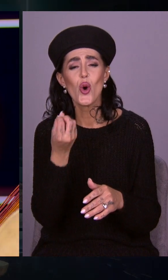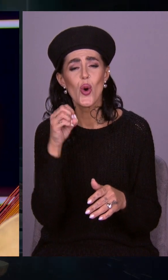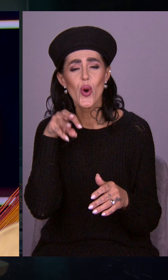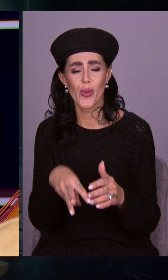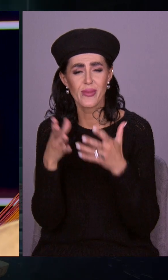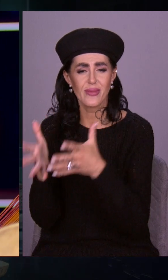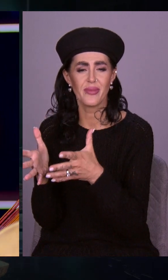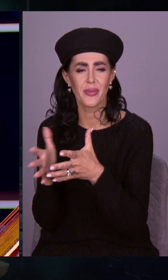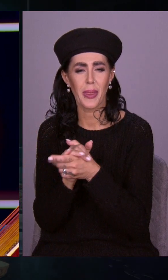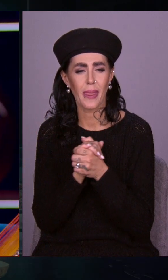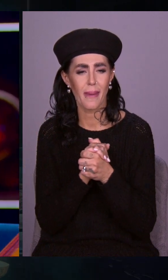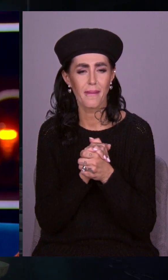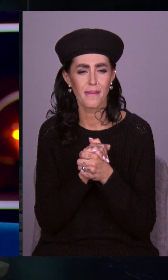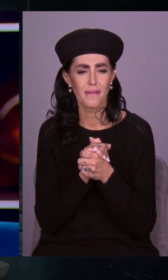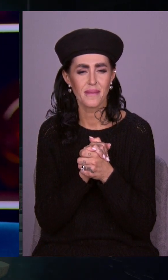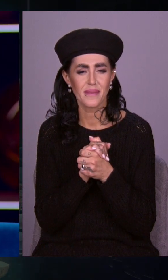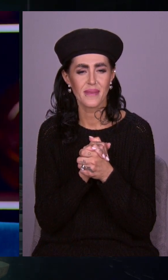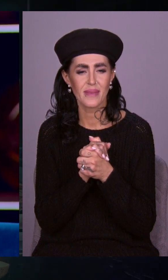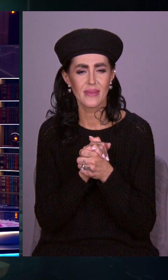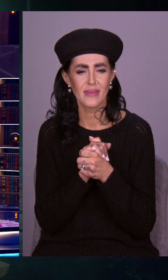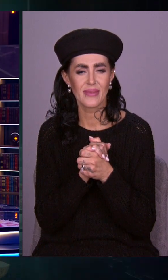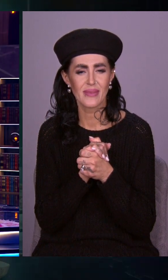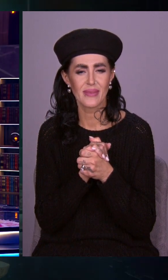називається. Це фантастика, Марин. Боже мій. Дякую.